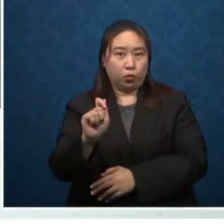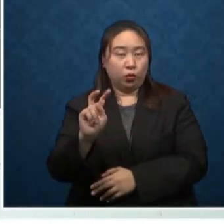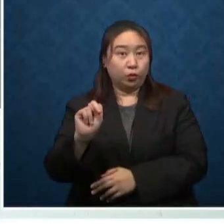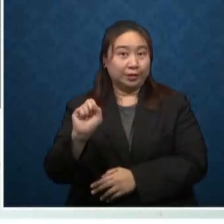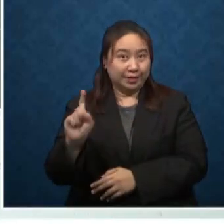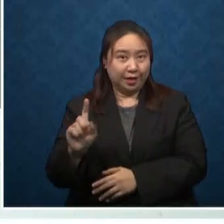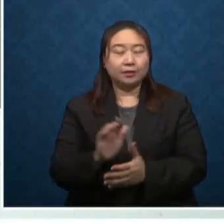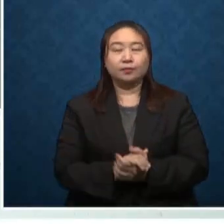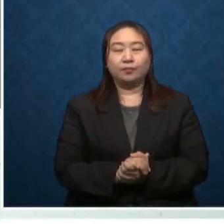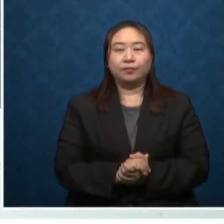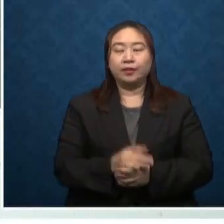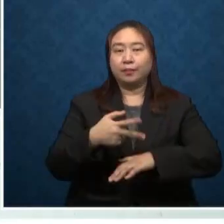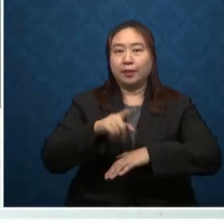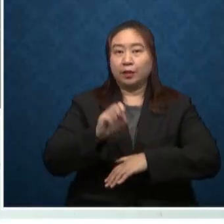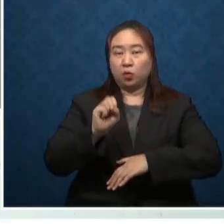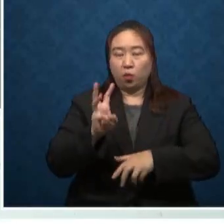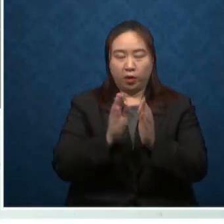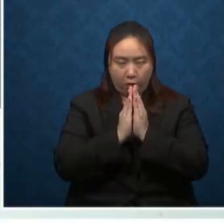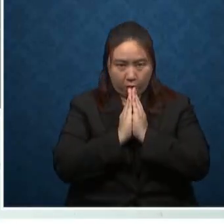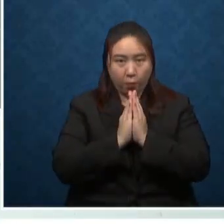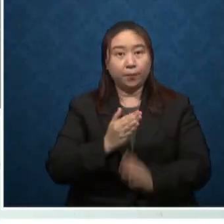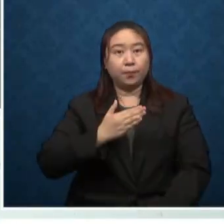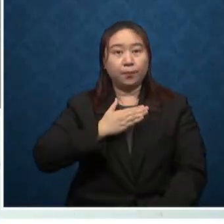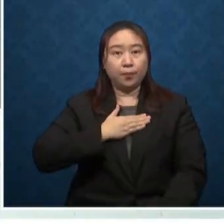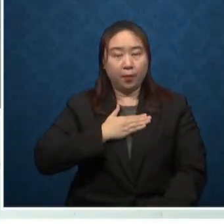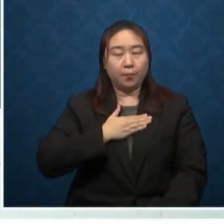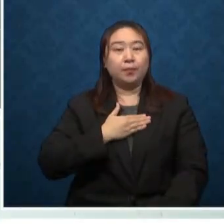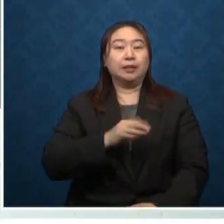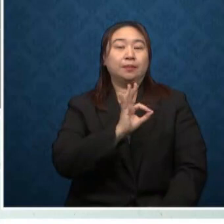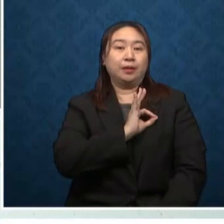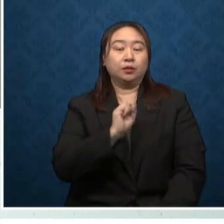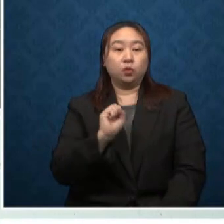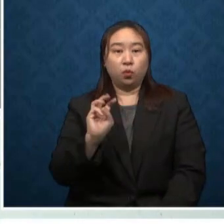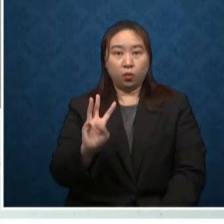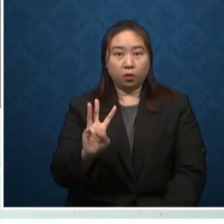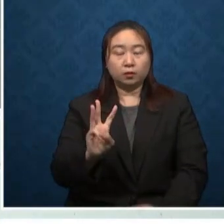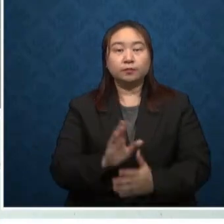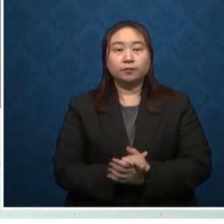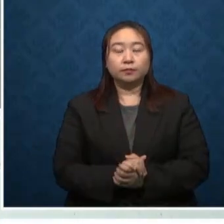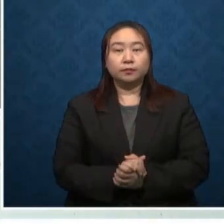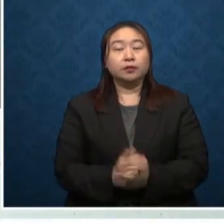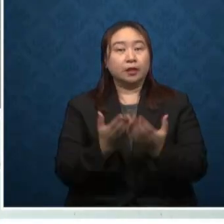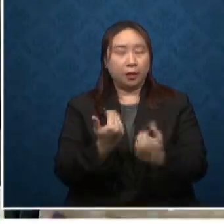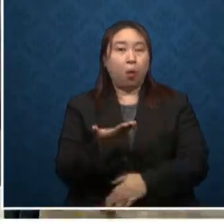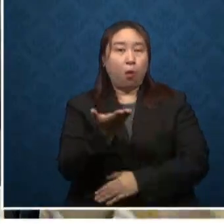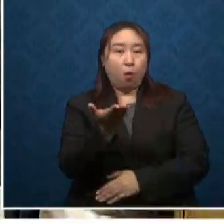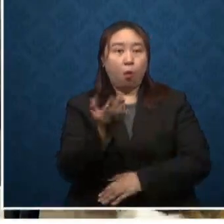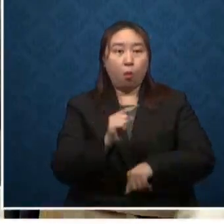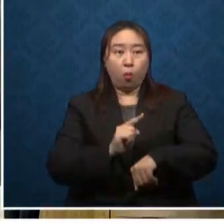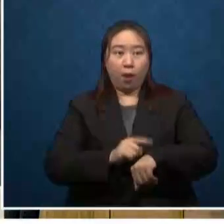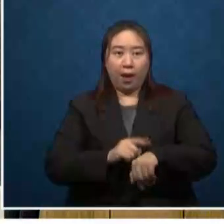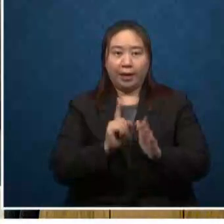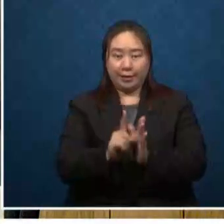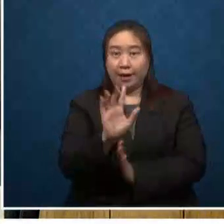กราบเรียนท่านประธานวุฒิสภาที่เคารพครับกระผมอนุสักคงมาลัยในฐานะสมาชิกวุฒิสภาขออนุญาตใช้เวลา5